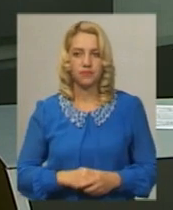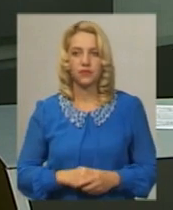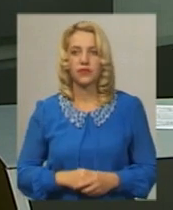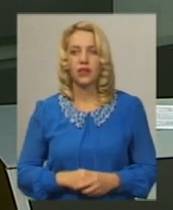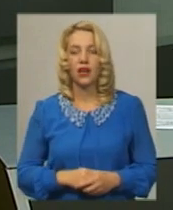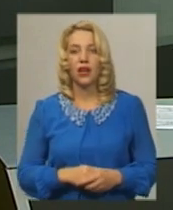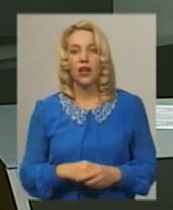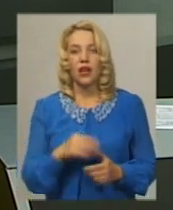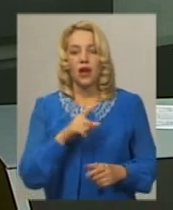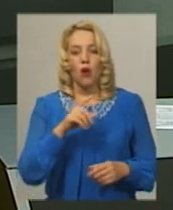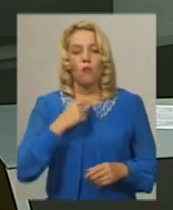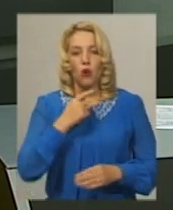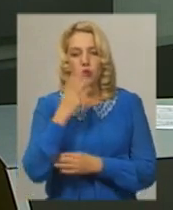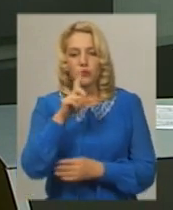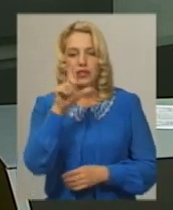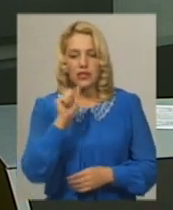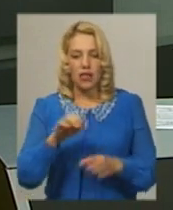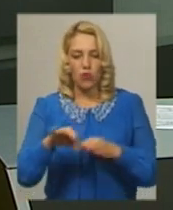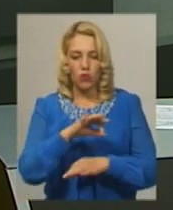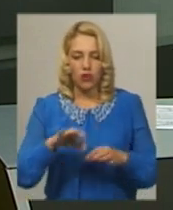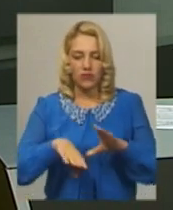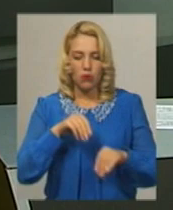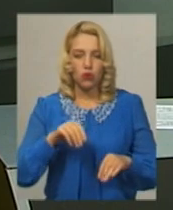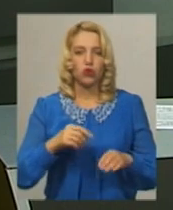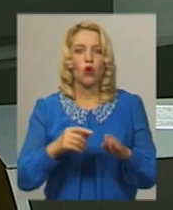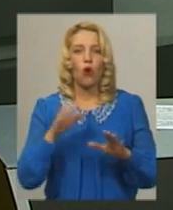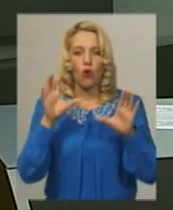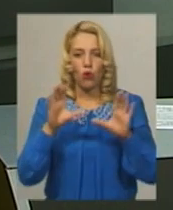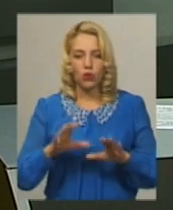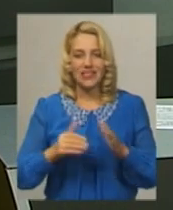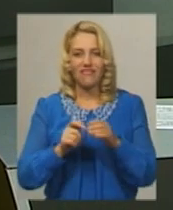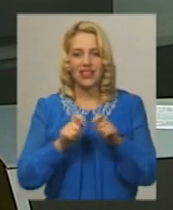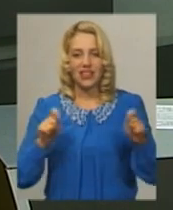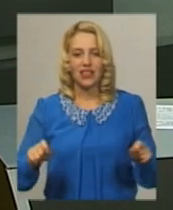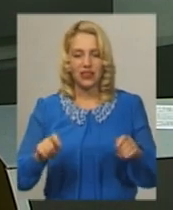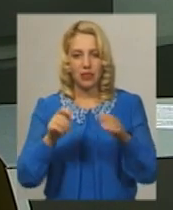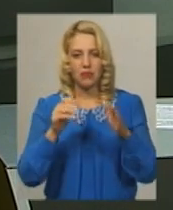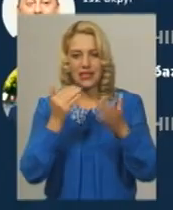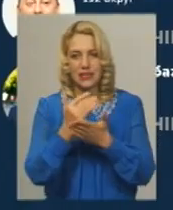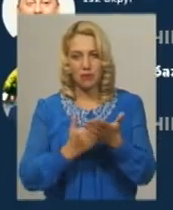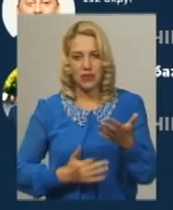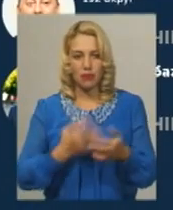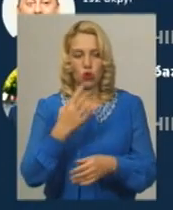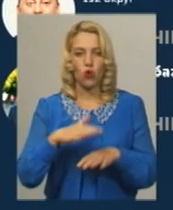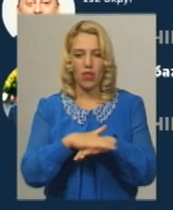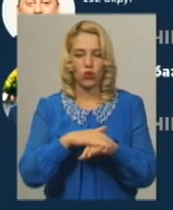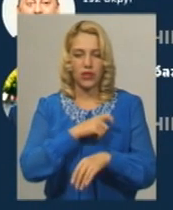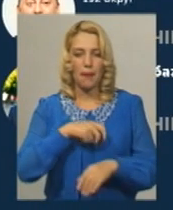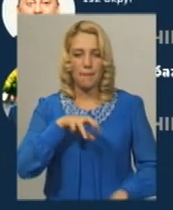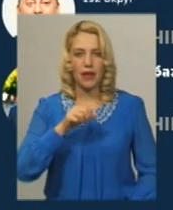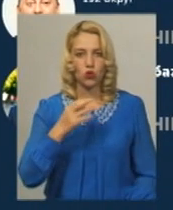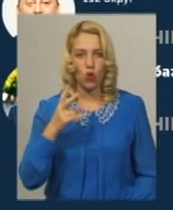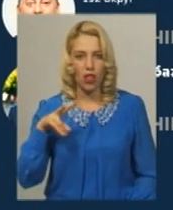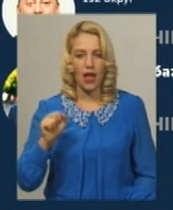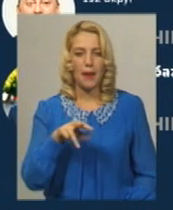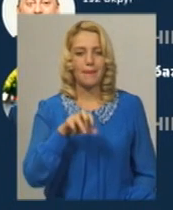Проголосували за проект нового виборчого кодексу з відкритими списками сьогодні троє нардепів-мажоритарників від Хмельниччини – Роман Мацола,